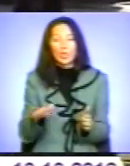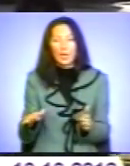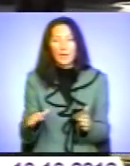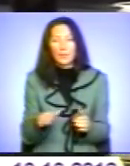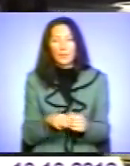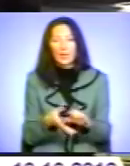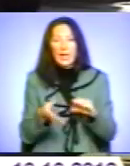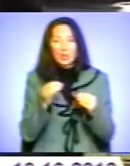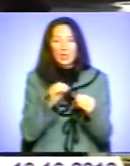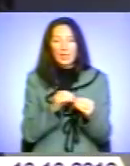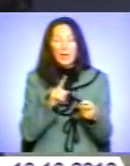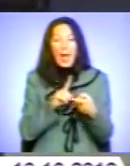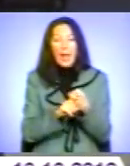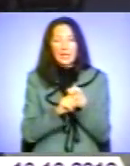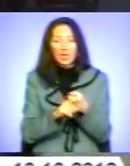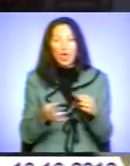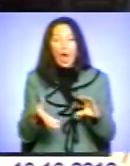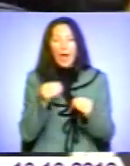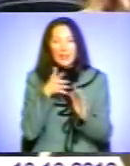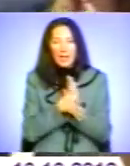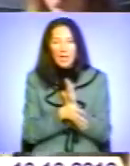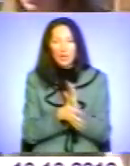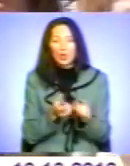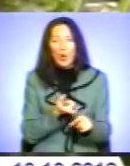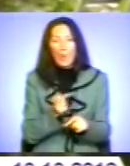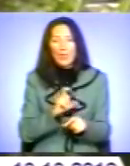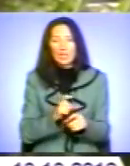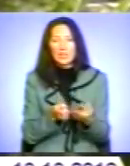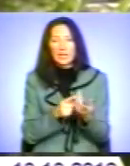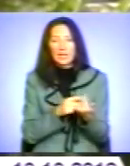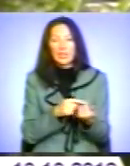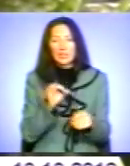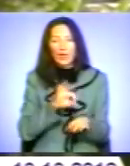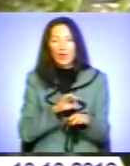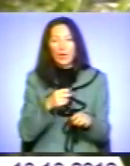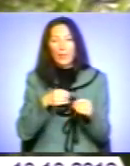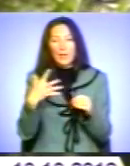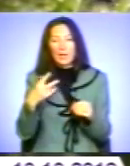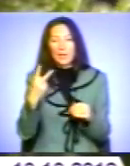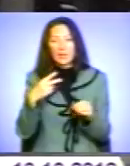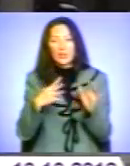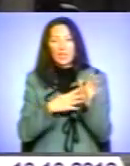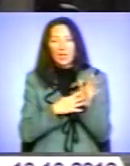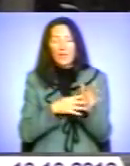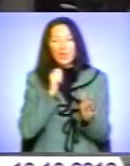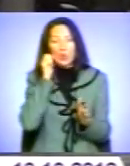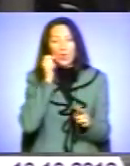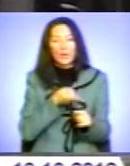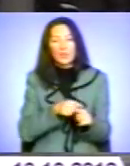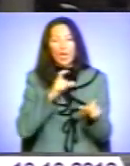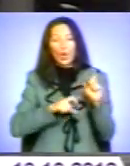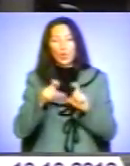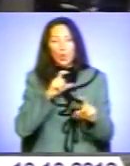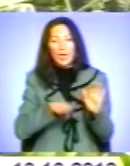За результатами епідеміологічного аналізу, переважна кількість хворих вікової групи 15-29 років. В основному це студенти вищих